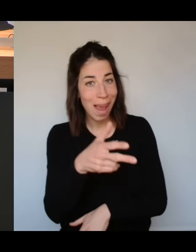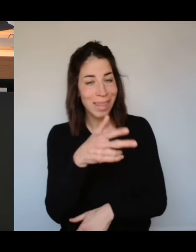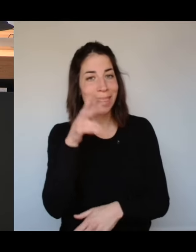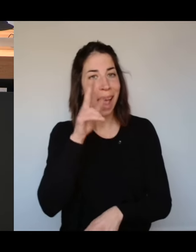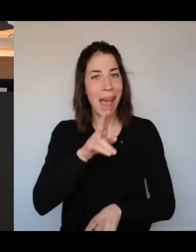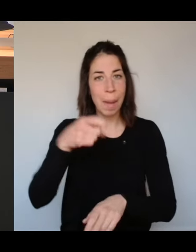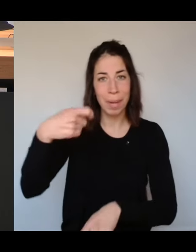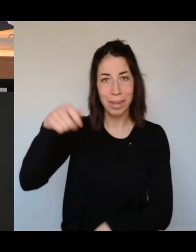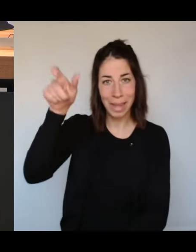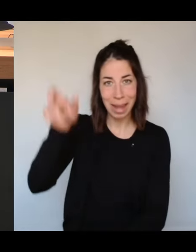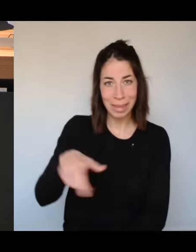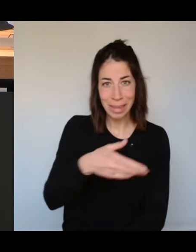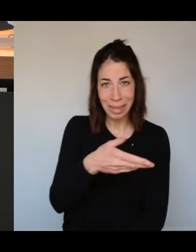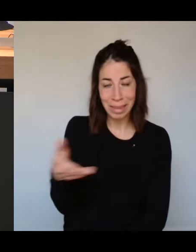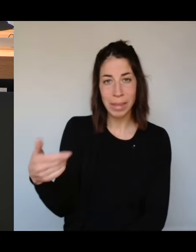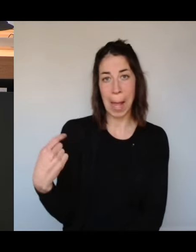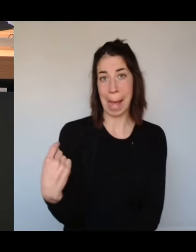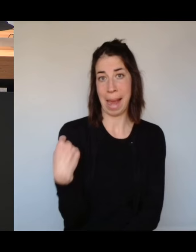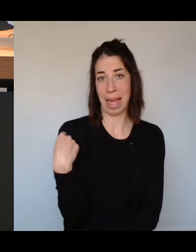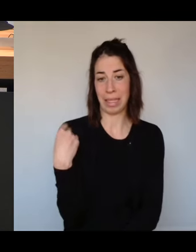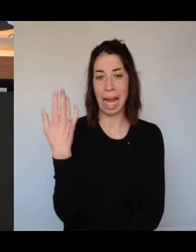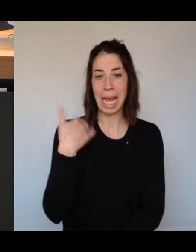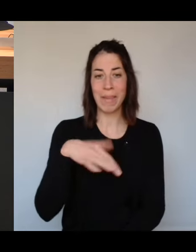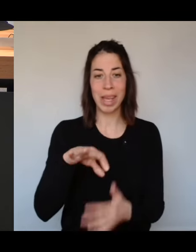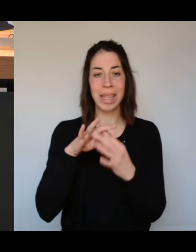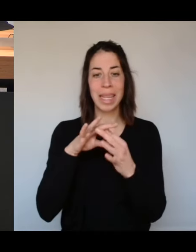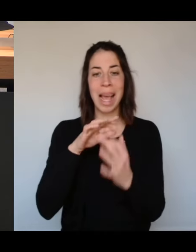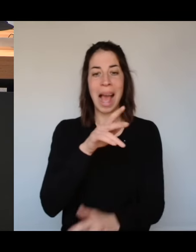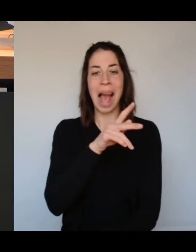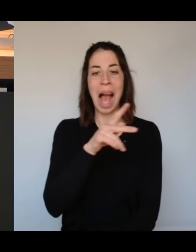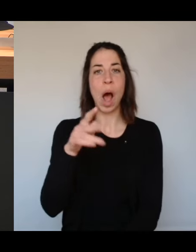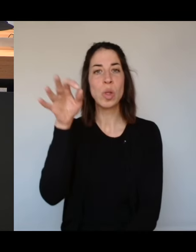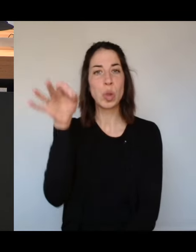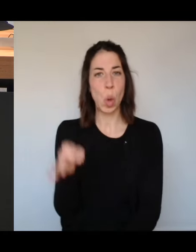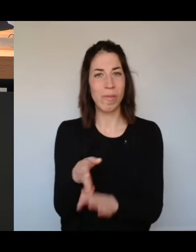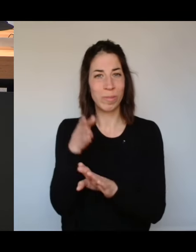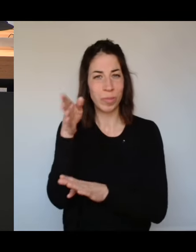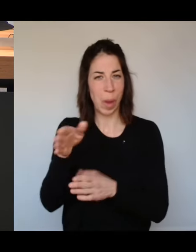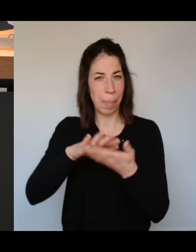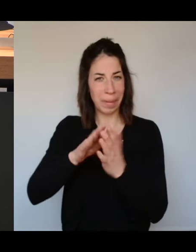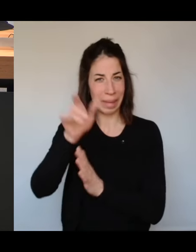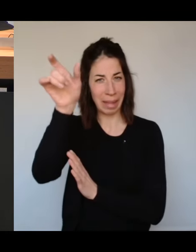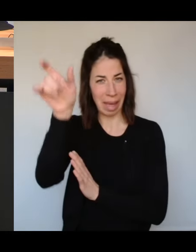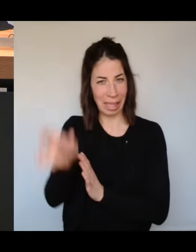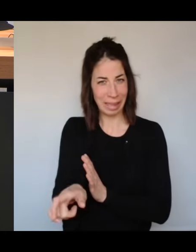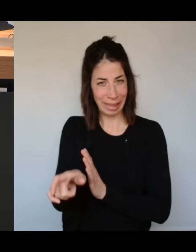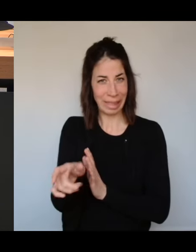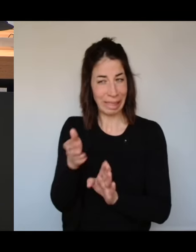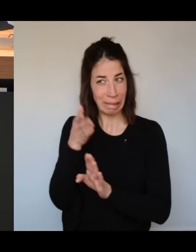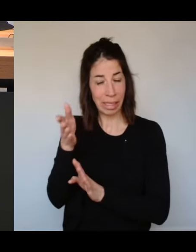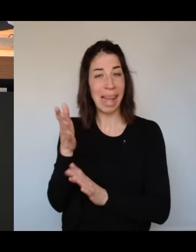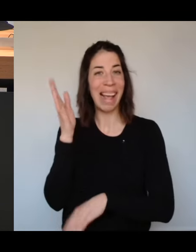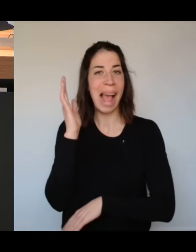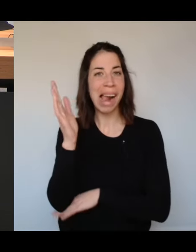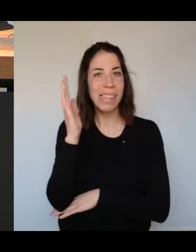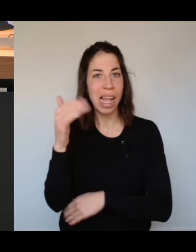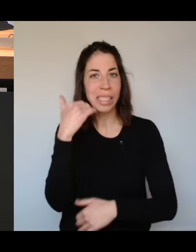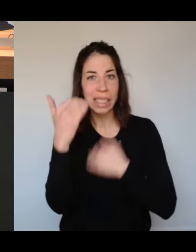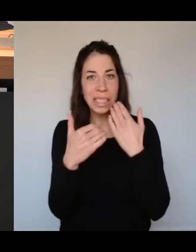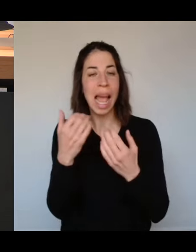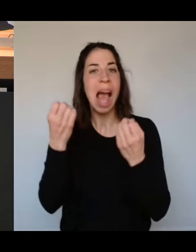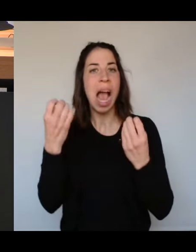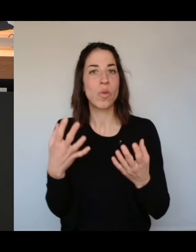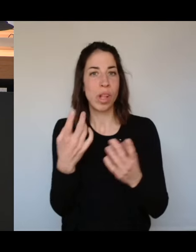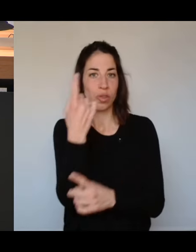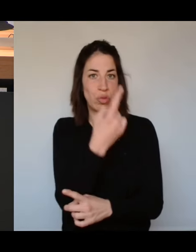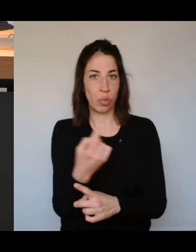und habe dort erzählt, was heute das Thema der Aktuellen Stunde ist. Da hat mich die Pflegefachkraft verständnislos angeschaut und hat gefragt, ihr redet